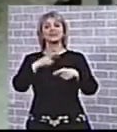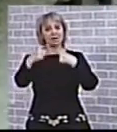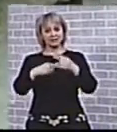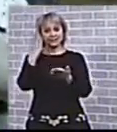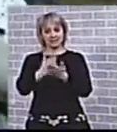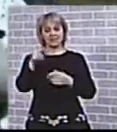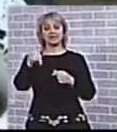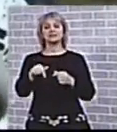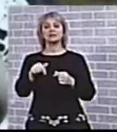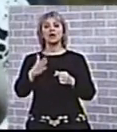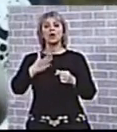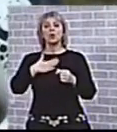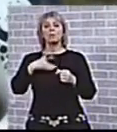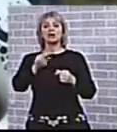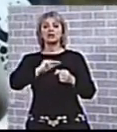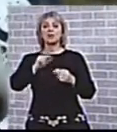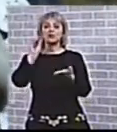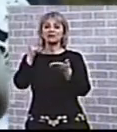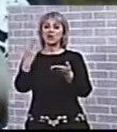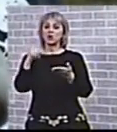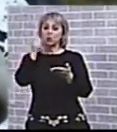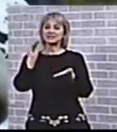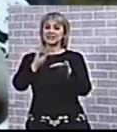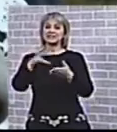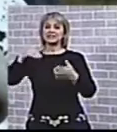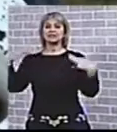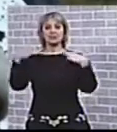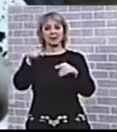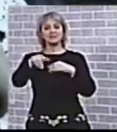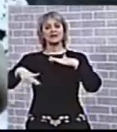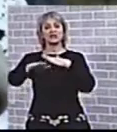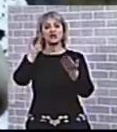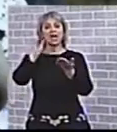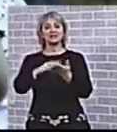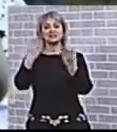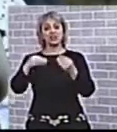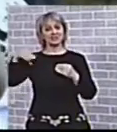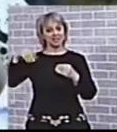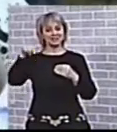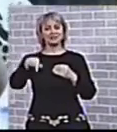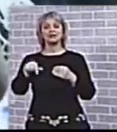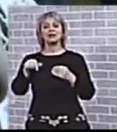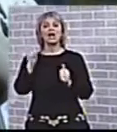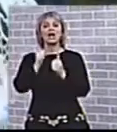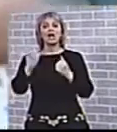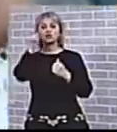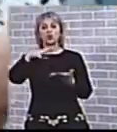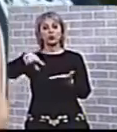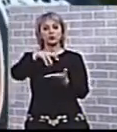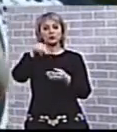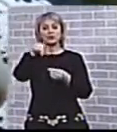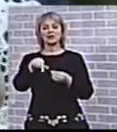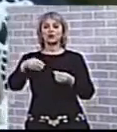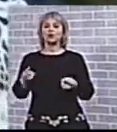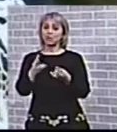традиции. Мы уже второй год отмечаем. Соседи собираемся здесь во дворе, отмечаем день соседа. Да. Каждый год пироги